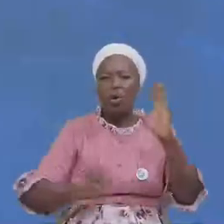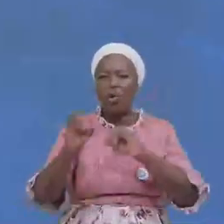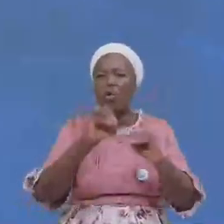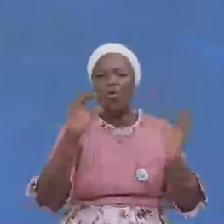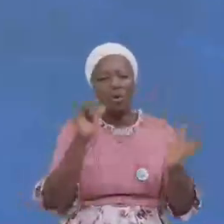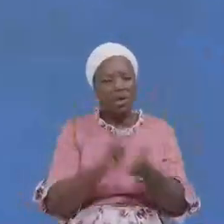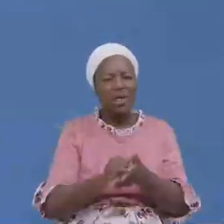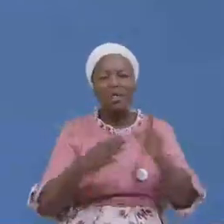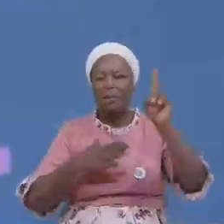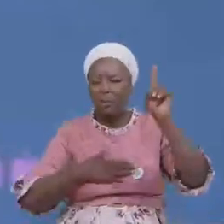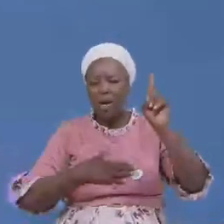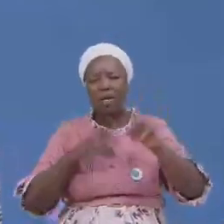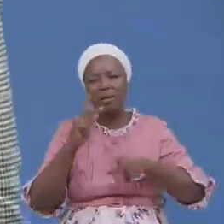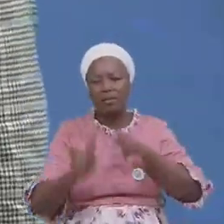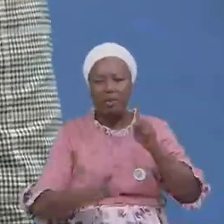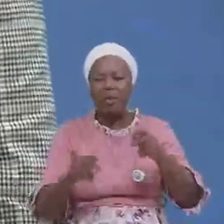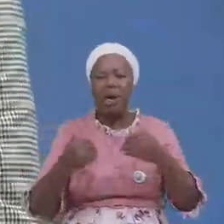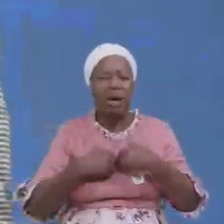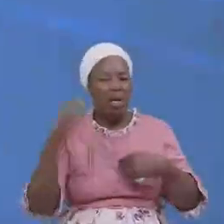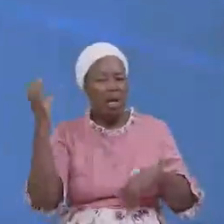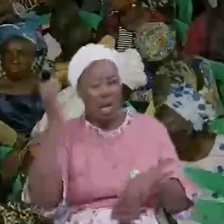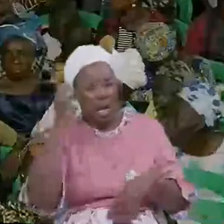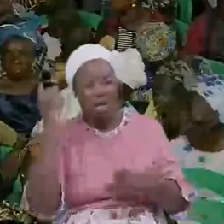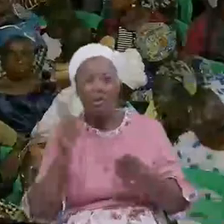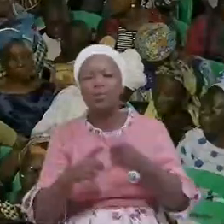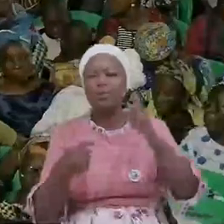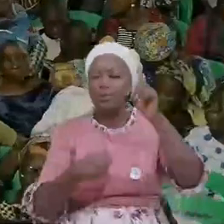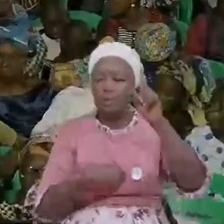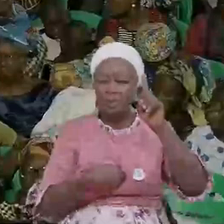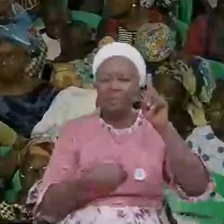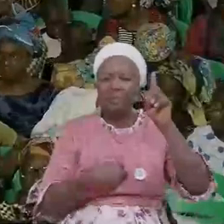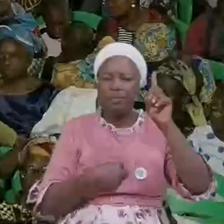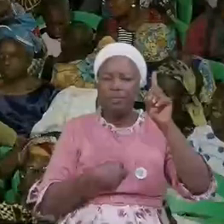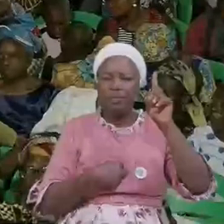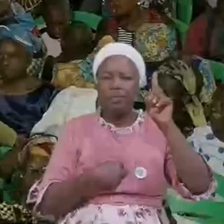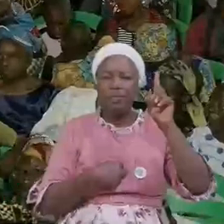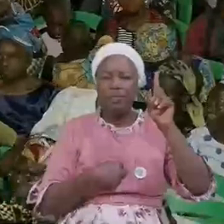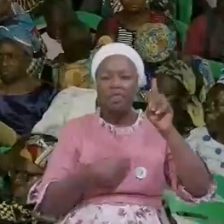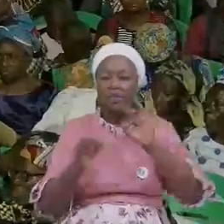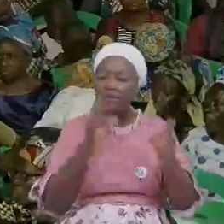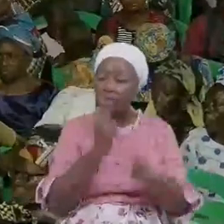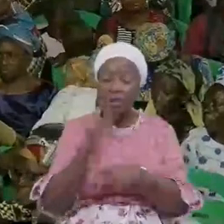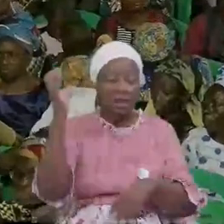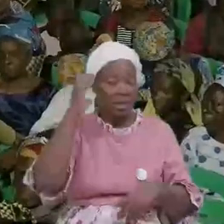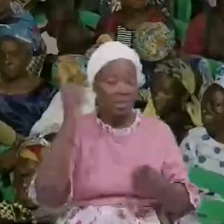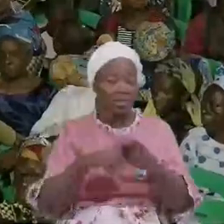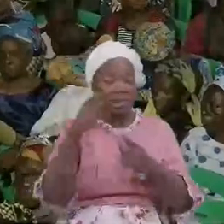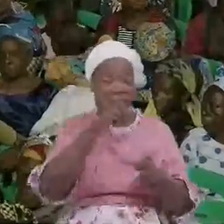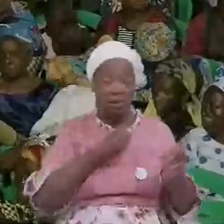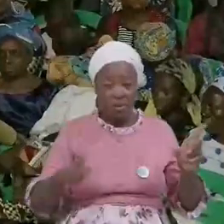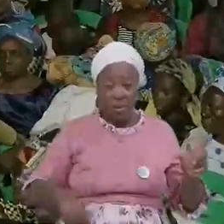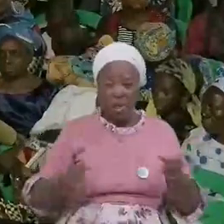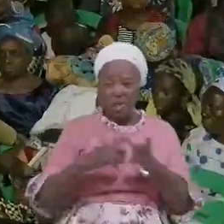Oh, si mon peuple m'écoutait, si tu écoutes seulement le Seigneur, comme il dit